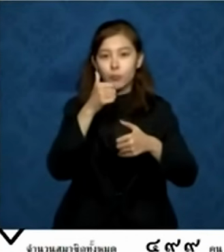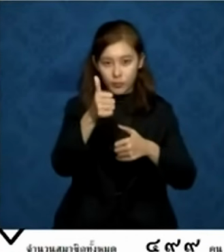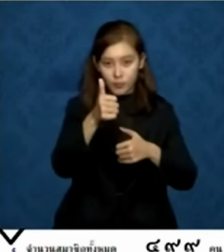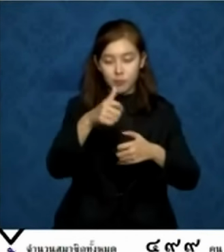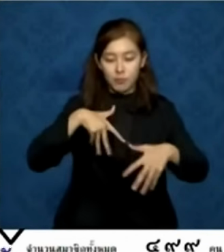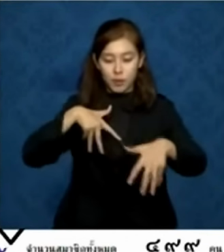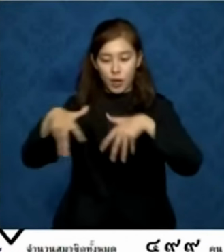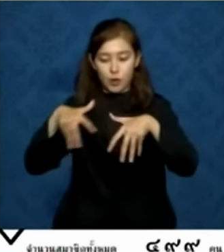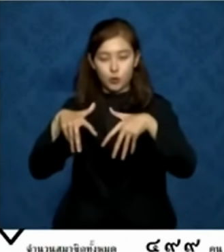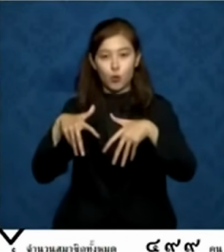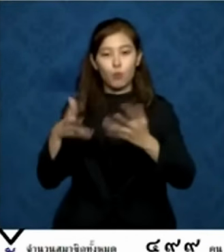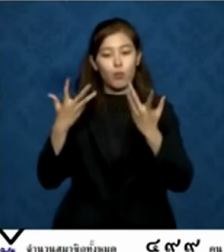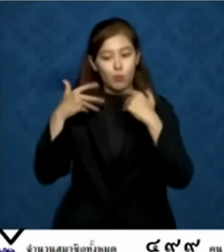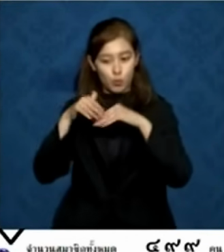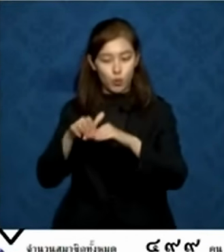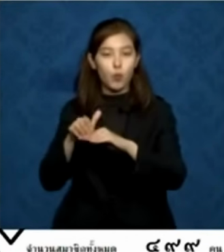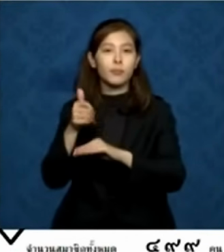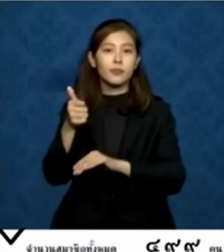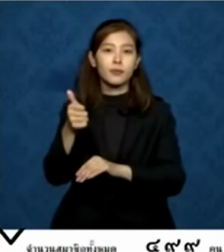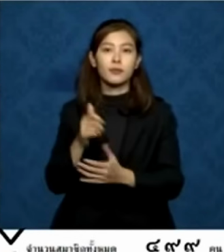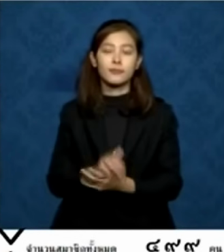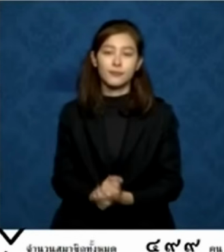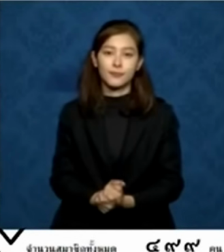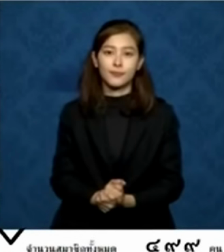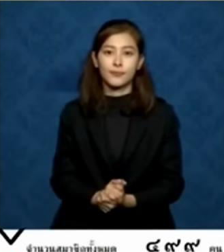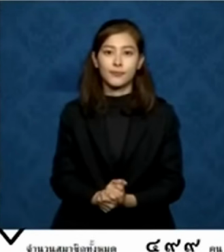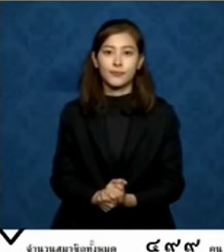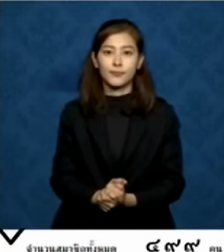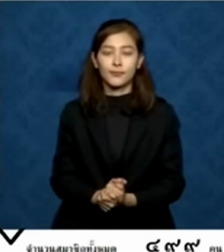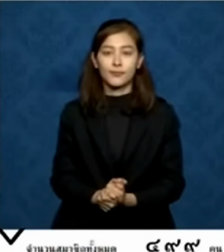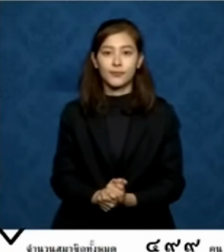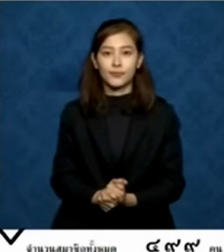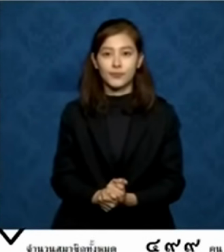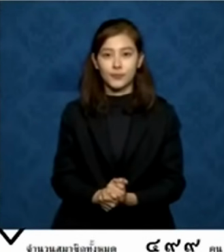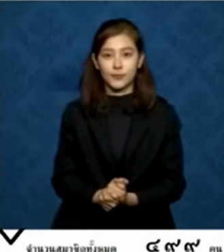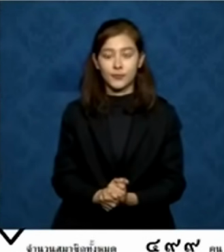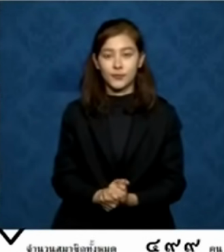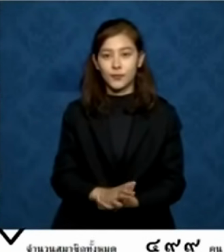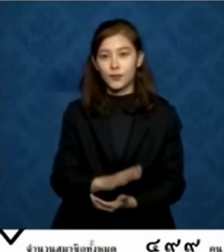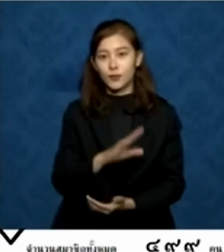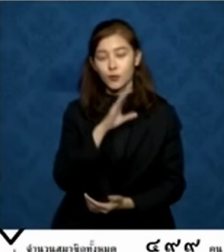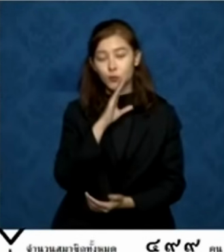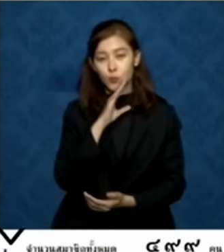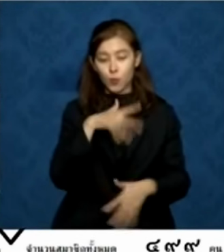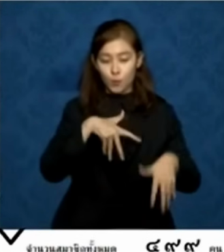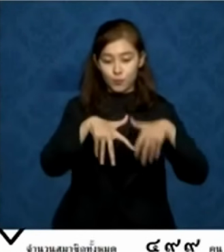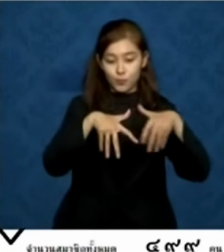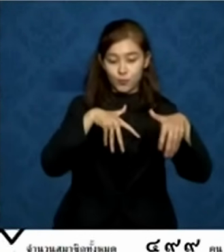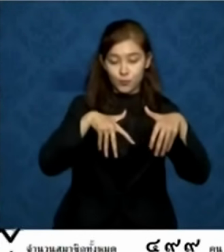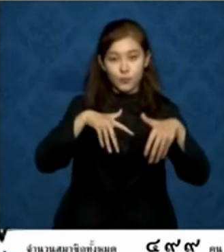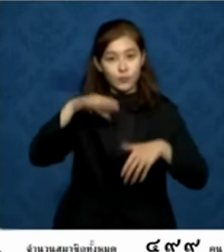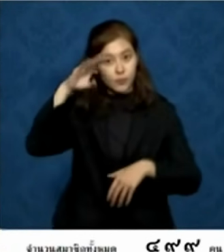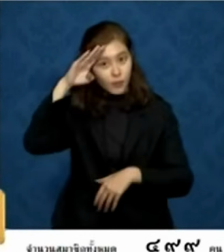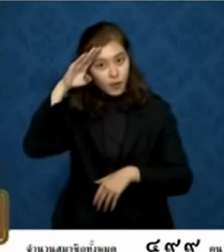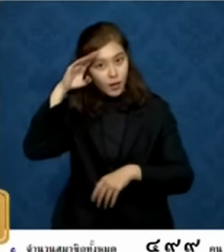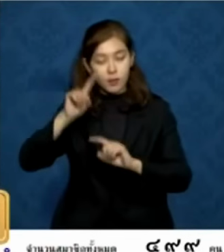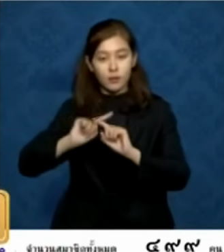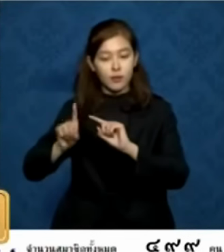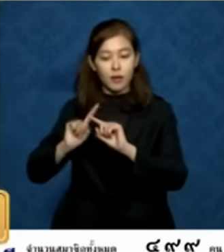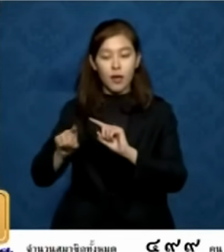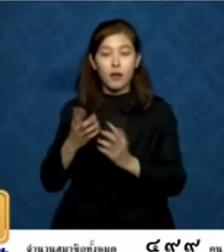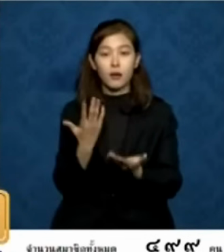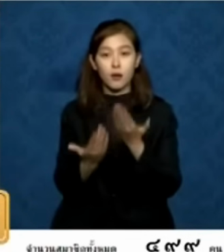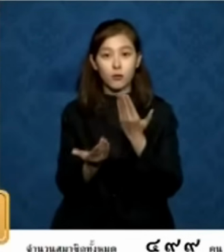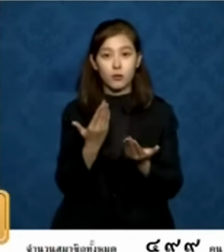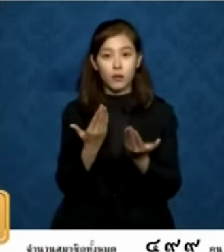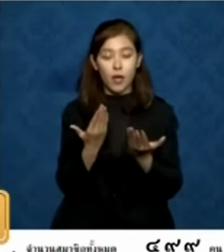ประชาชนคนไทยทุกคนจะสามารถใช้ประโยชน์จากการพัฒนาความสัมพันธ์ระหว่างประเทศได้เป็นการดำเนินนโยบายแบบการต่างประเ